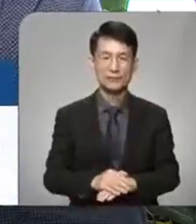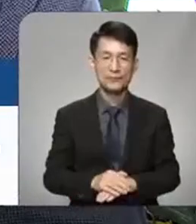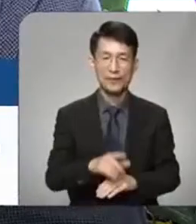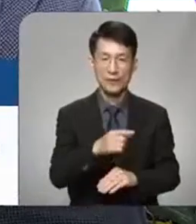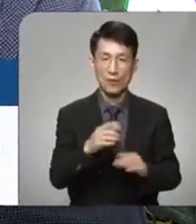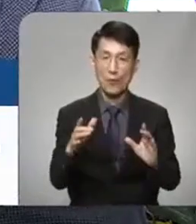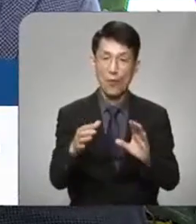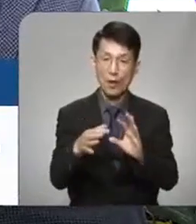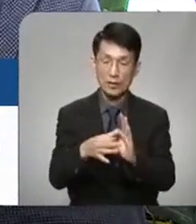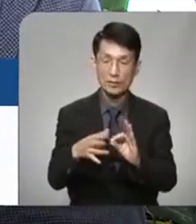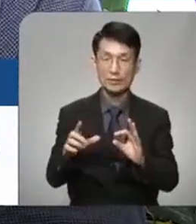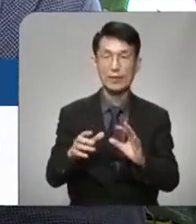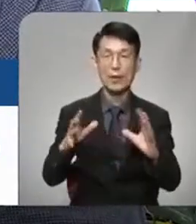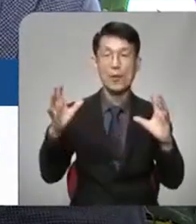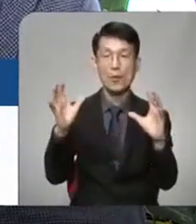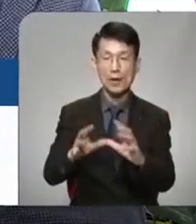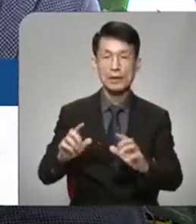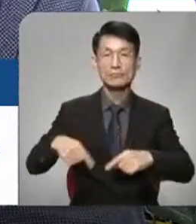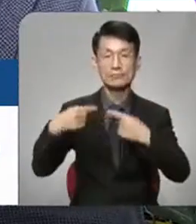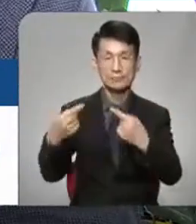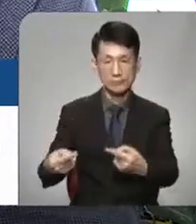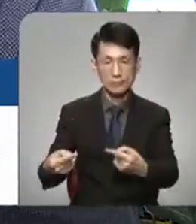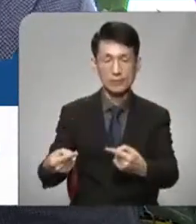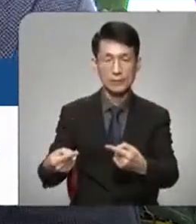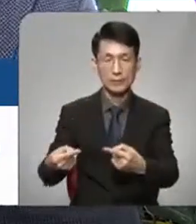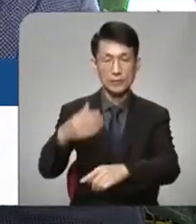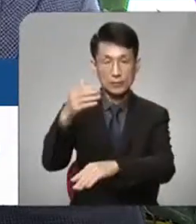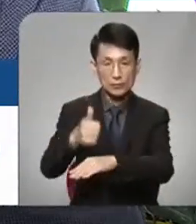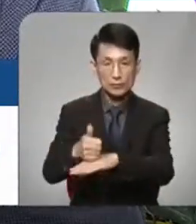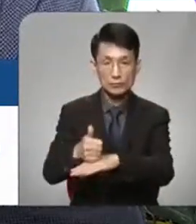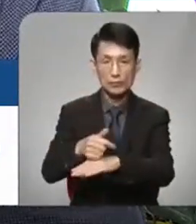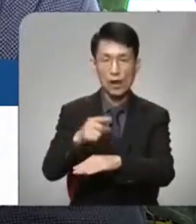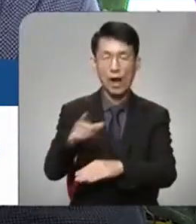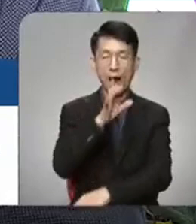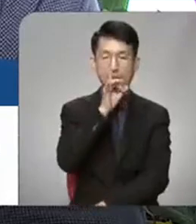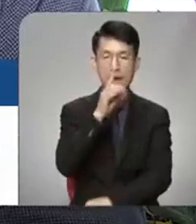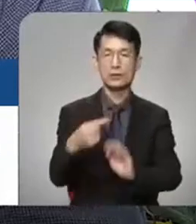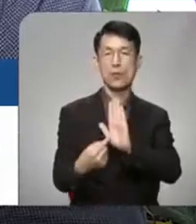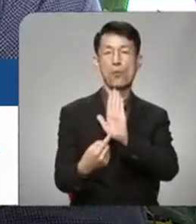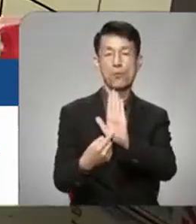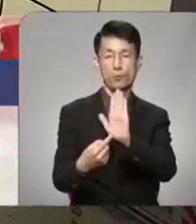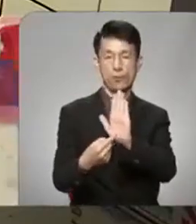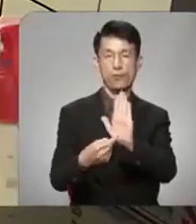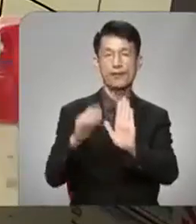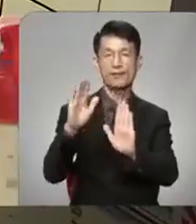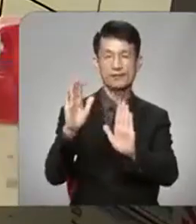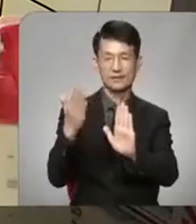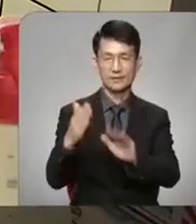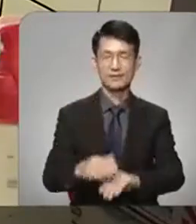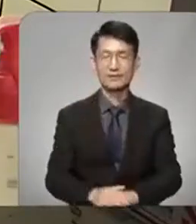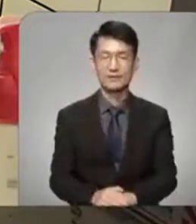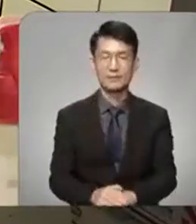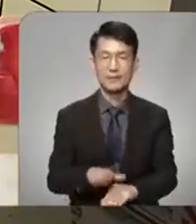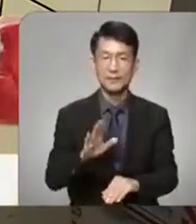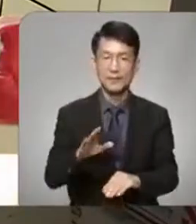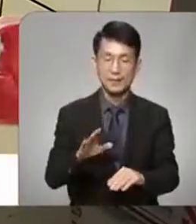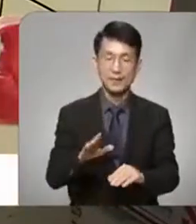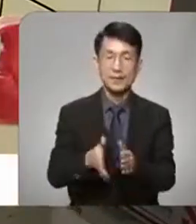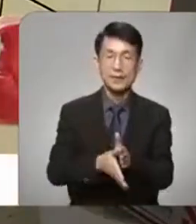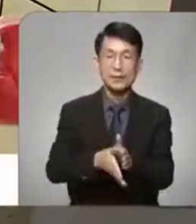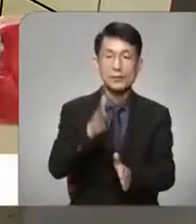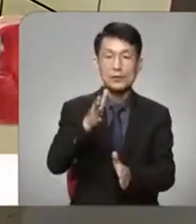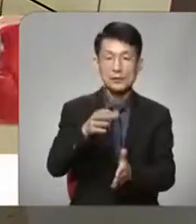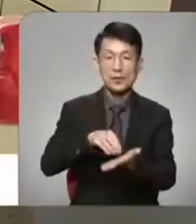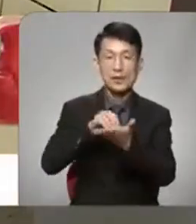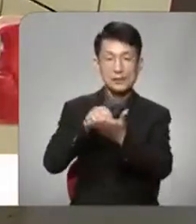저 강릉시가 참가하게 되고 그렇게 되면 저희가 그 참가해서 강릉시를 홍보하기도 하고. 강릉시는 또 이번 창의도시